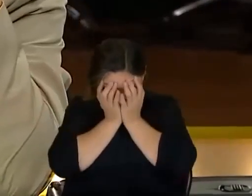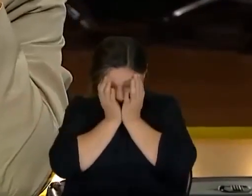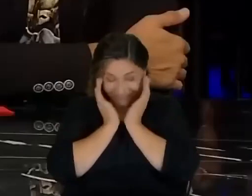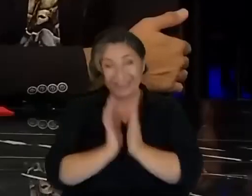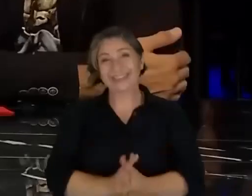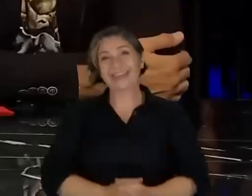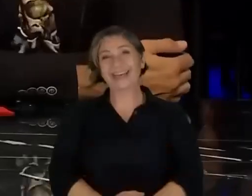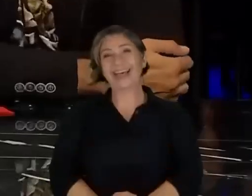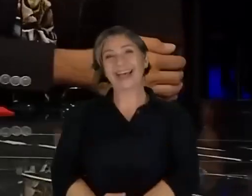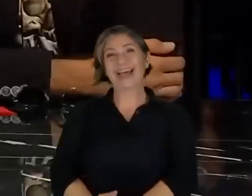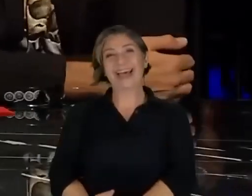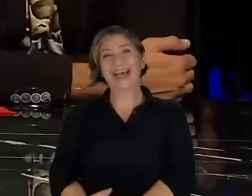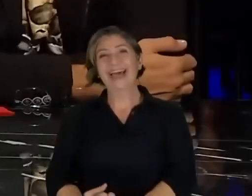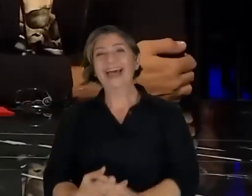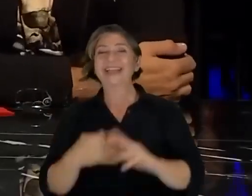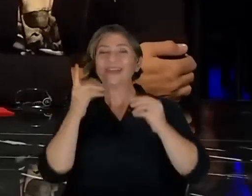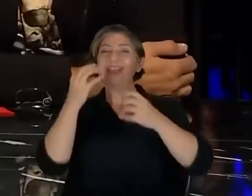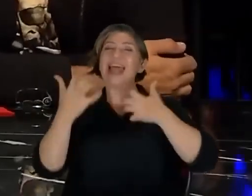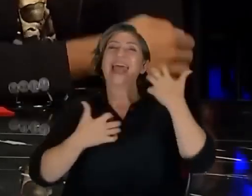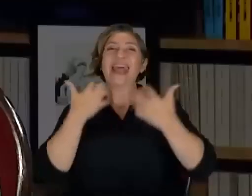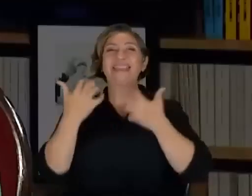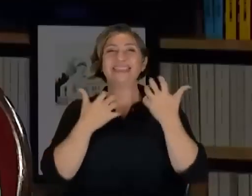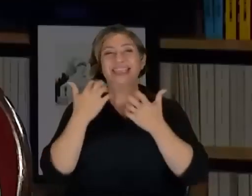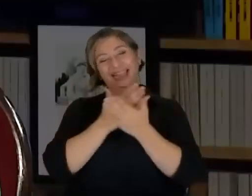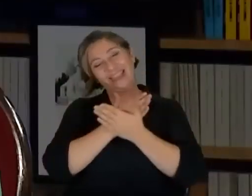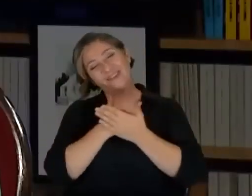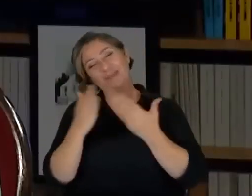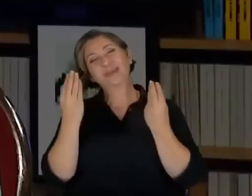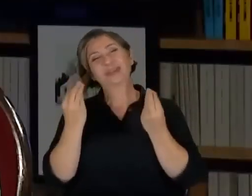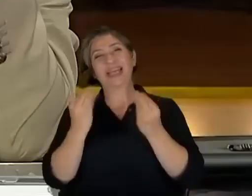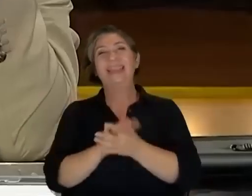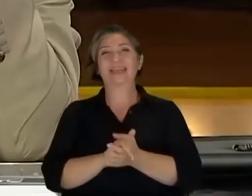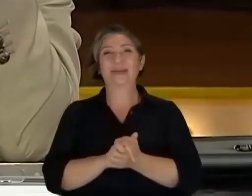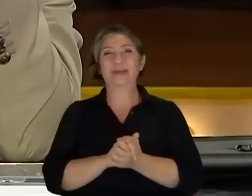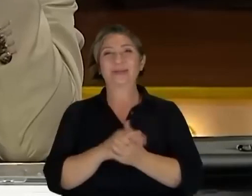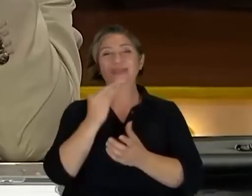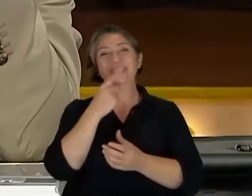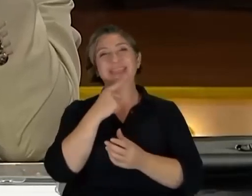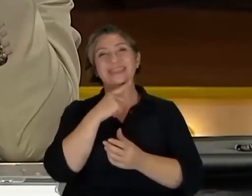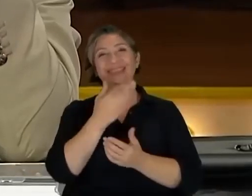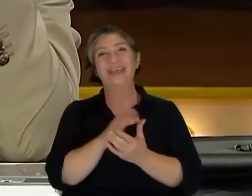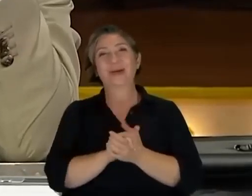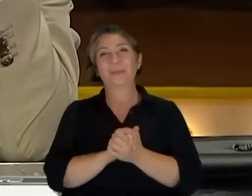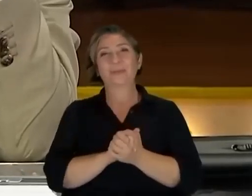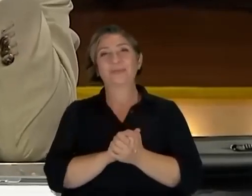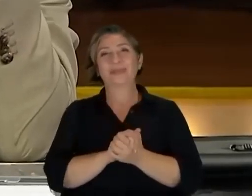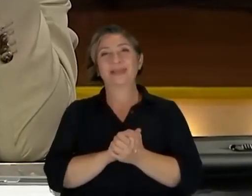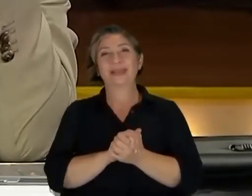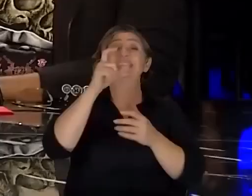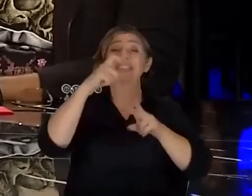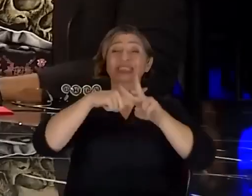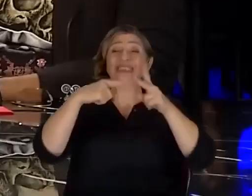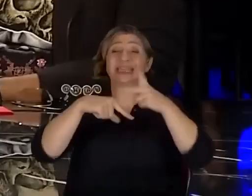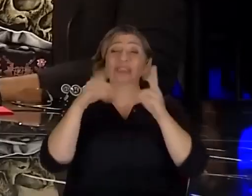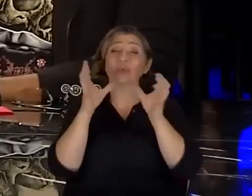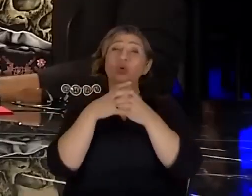uçuştuk. Böyle güzel bir enerjiyle bir şey yaptık yani. Hoştu. Bayağı. Ha, ne tatlısınız ya. Uçuşa yani, uçuşa ilerledik.